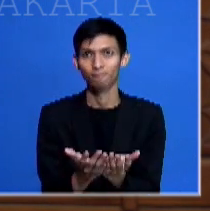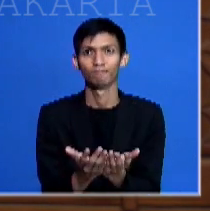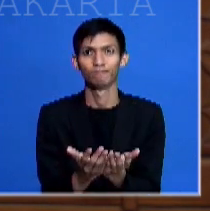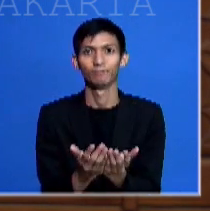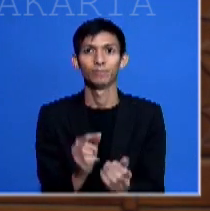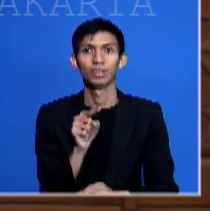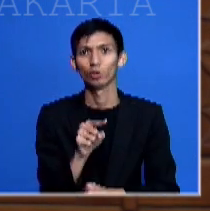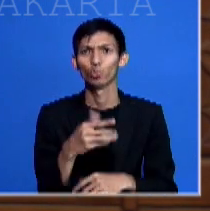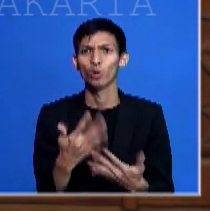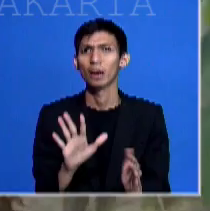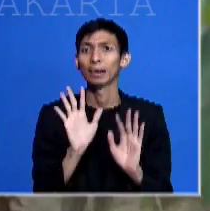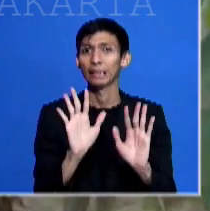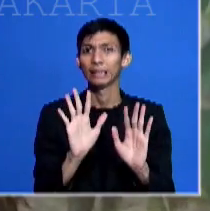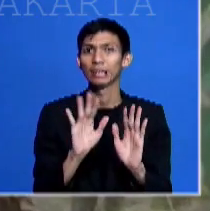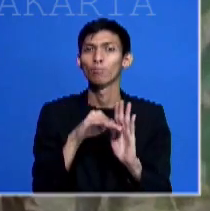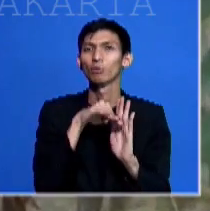ngedhaaken asil panen.